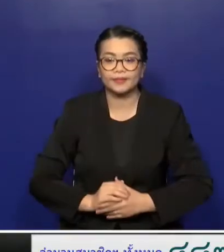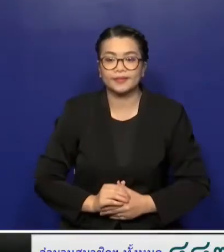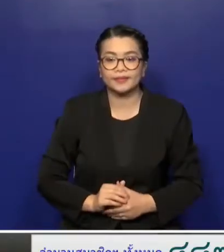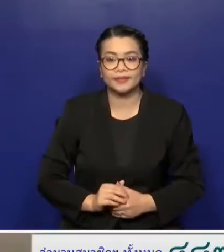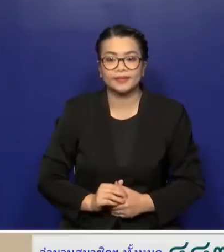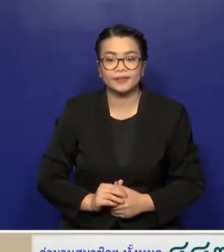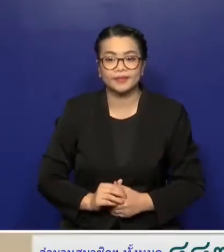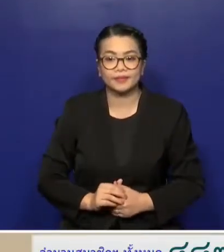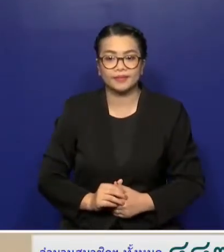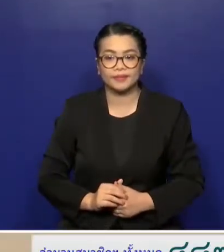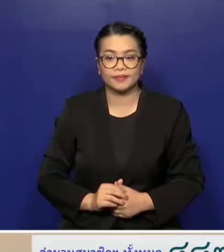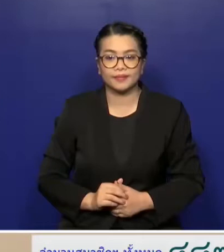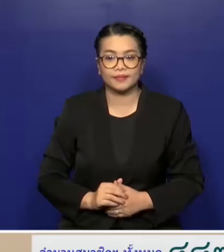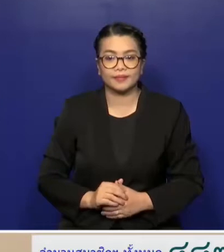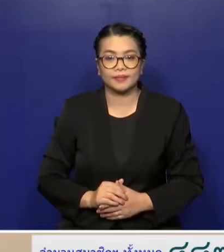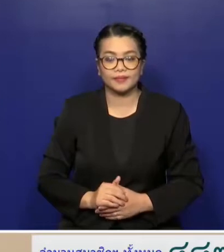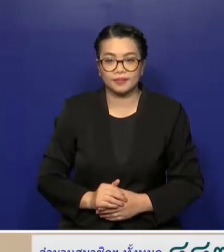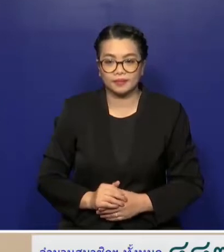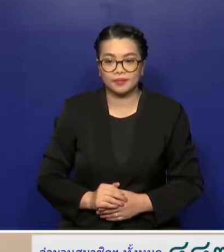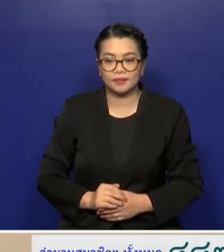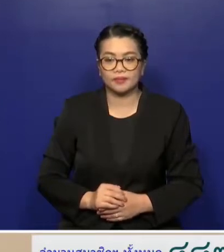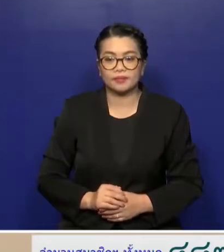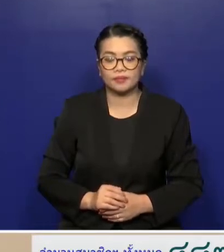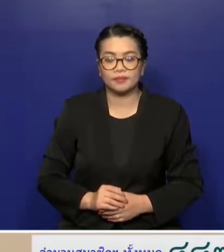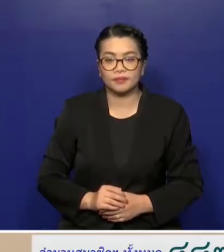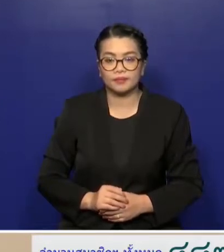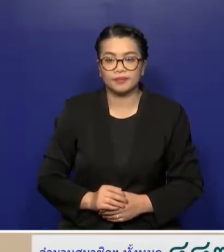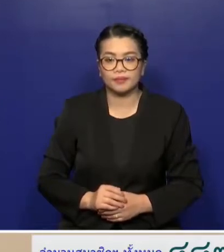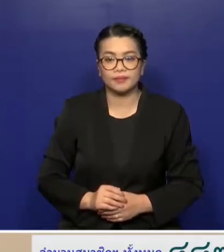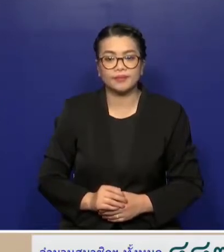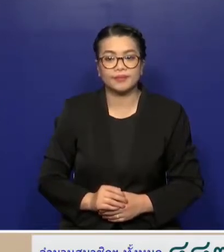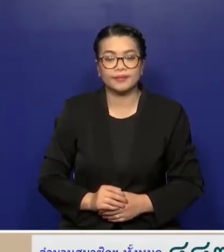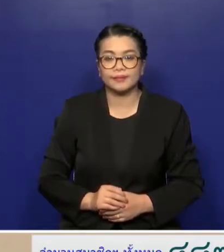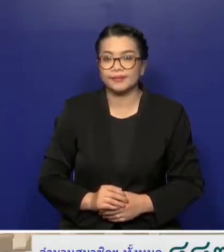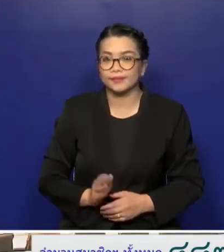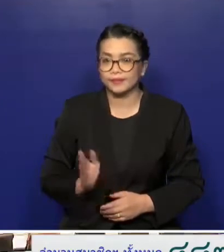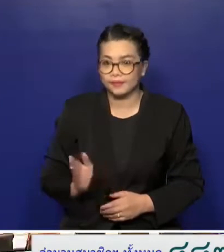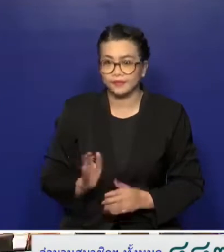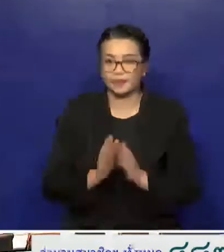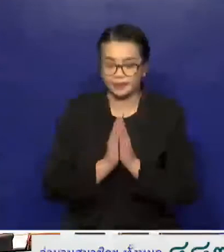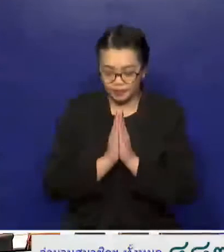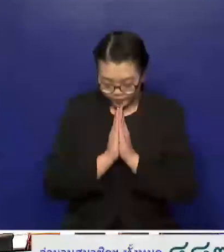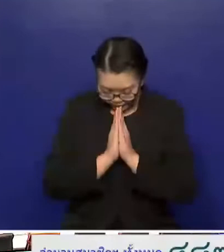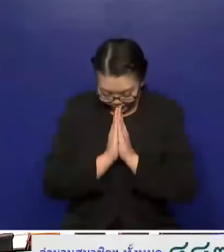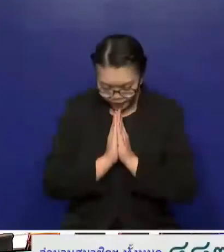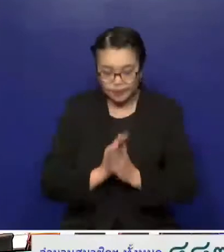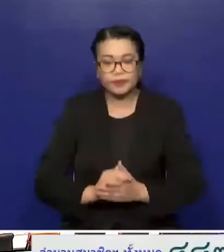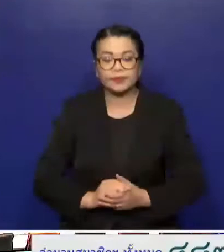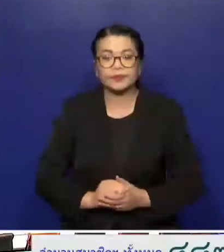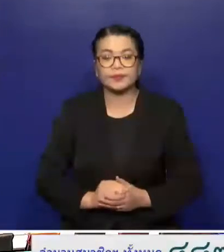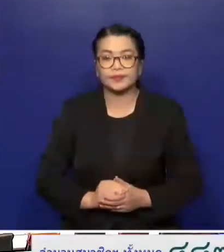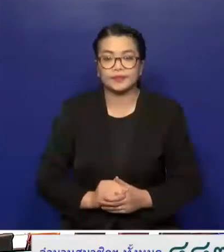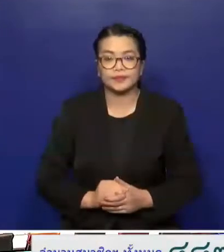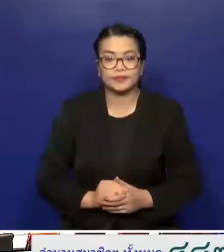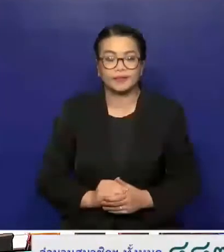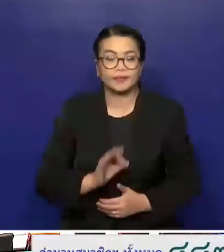เชิญคุพันสหรินะครับตามด้วยแ่งกงสิมัโรมเชิญครักับปเยีนทานประทานสภาะที่ขอรพดฉัพัสหรกุลว่สหริ